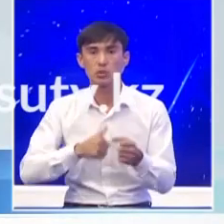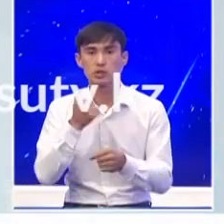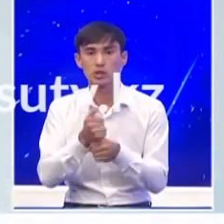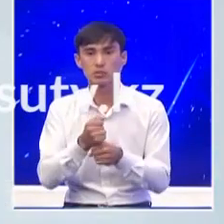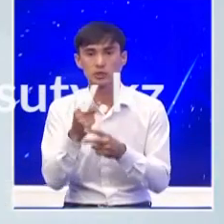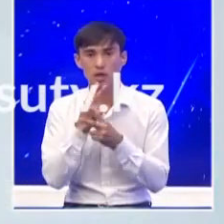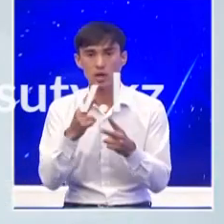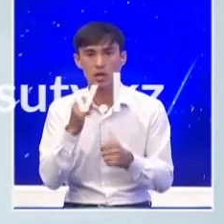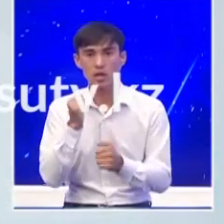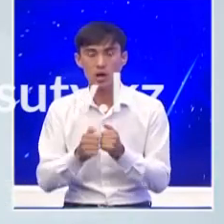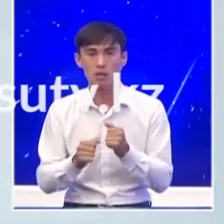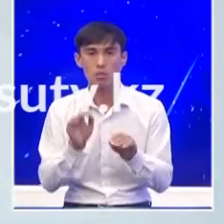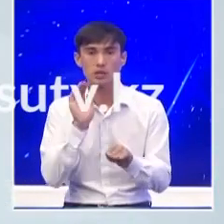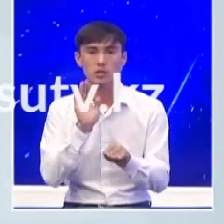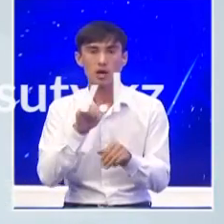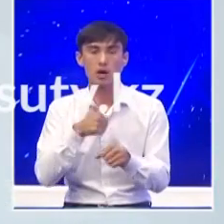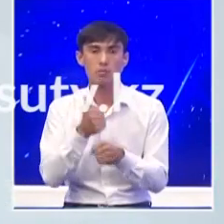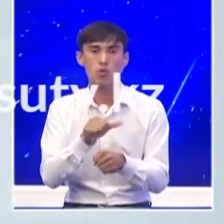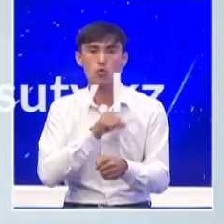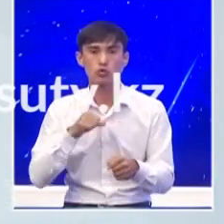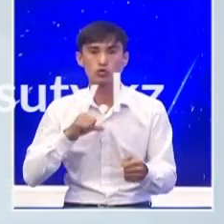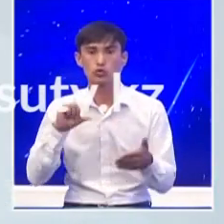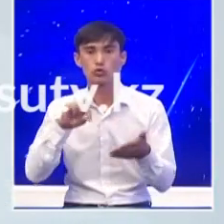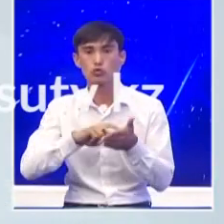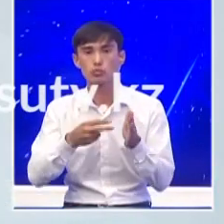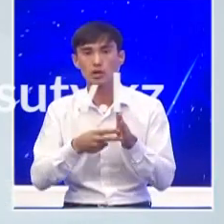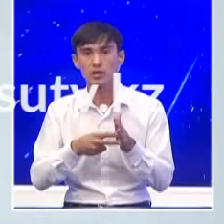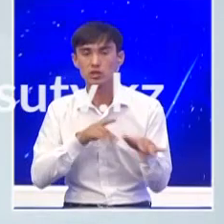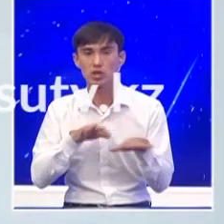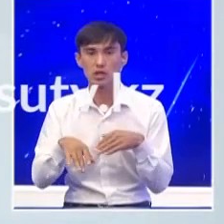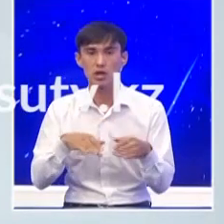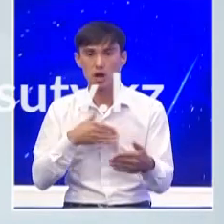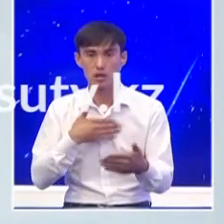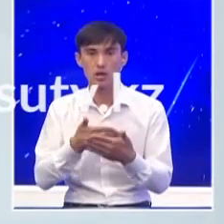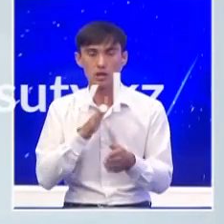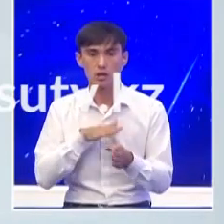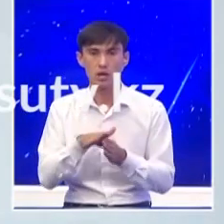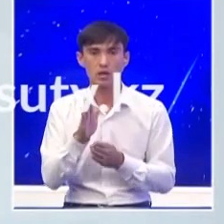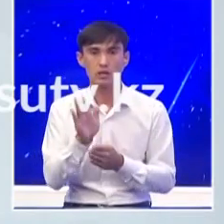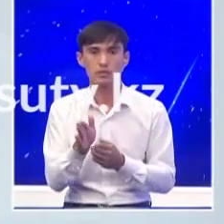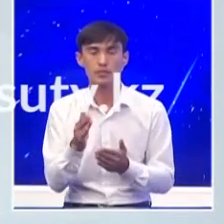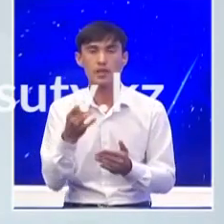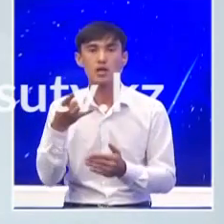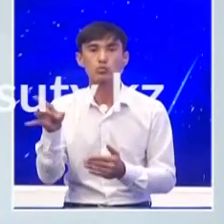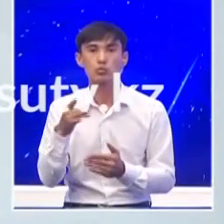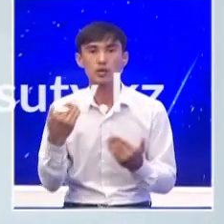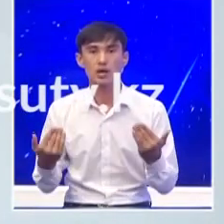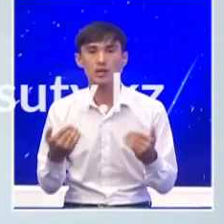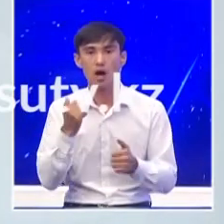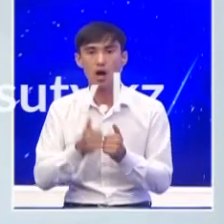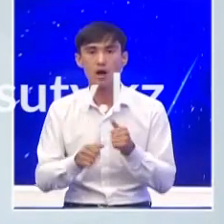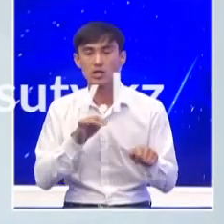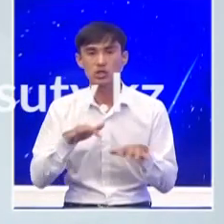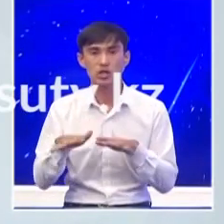қаралғандай, әр басқармасының өзінің жаңағы жоспарындағы бар шаралар атқарылады. Ал дегенмен республикада жаңағы әр